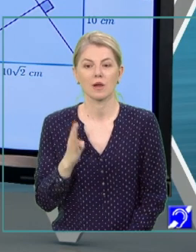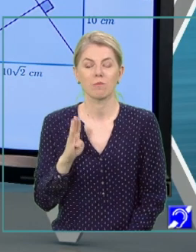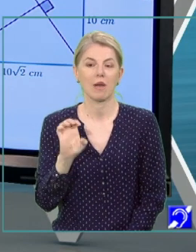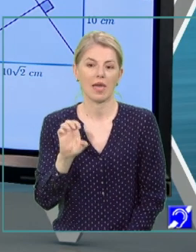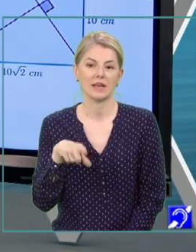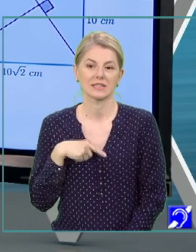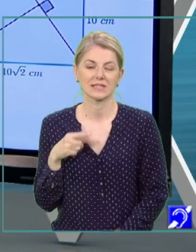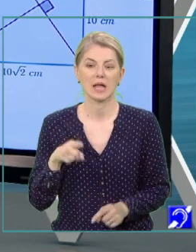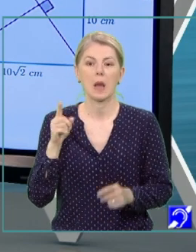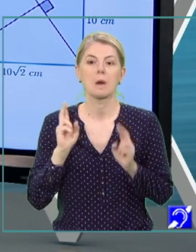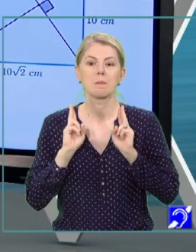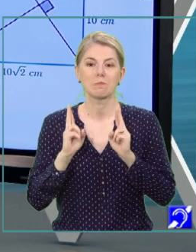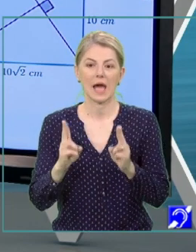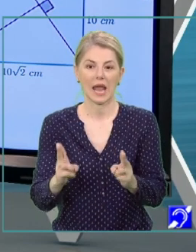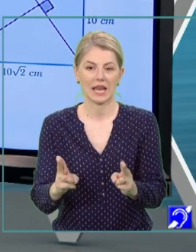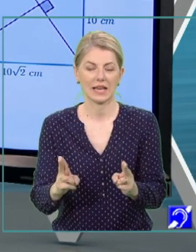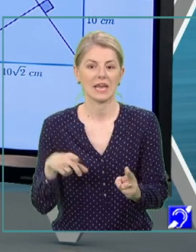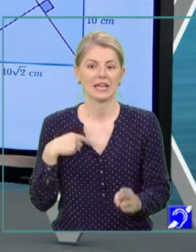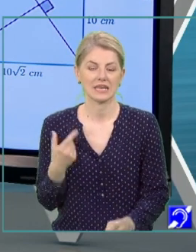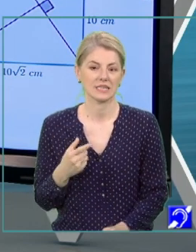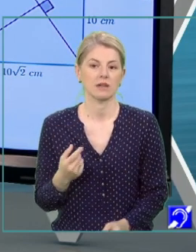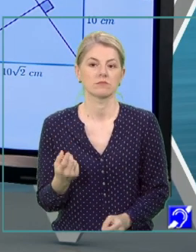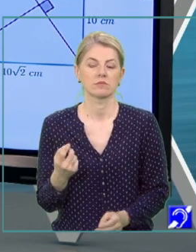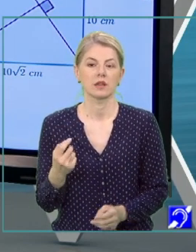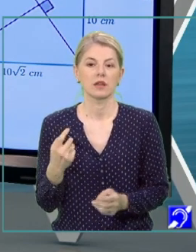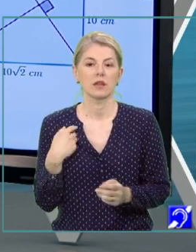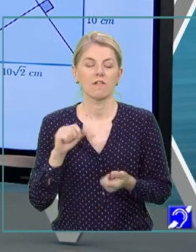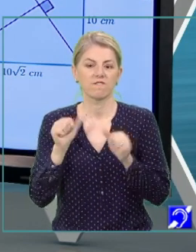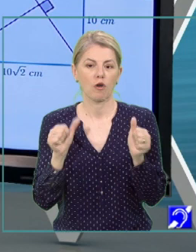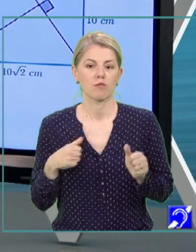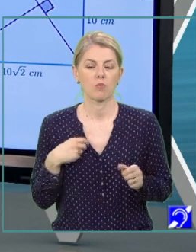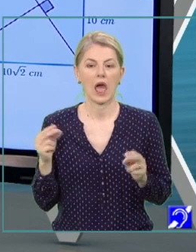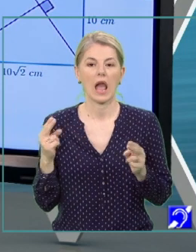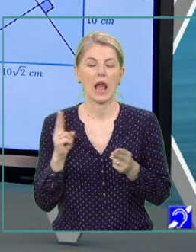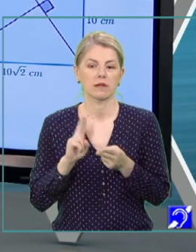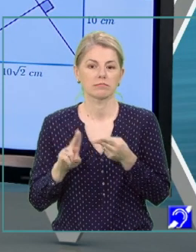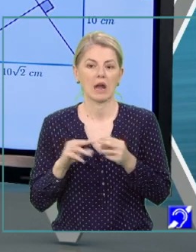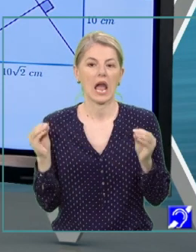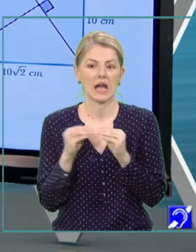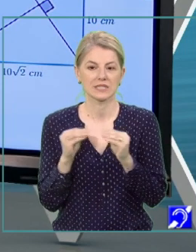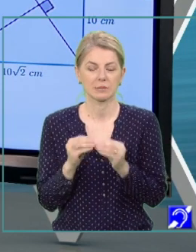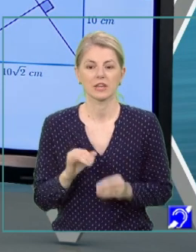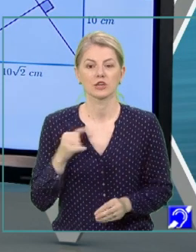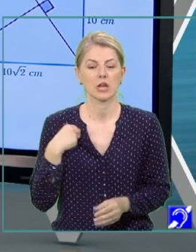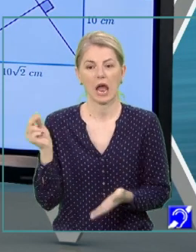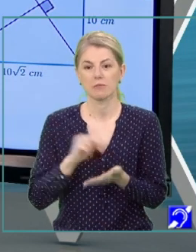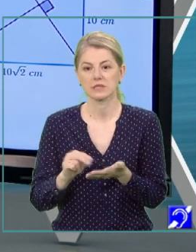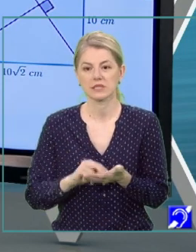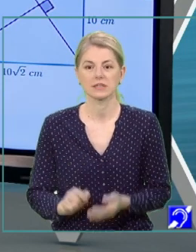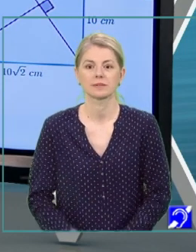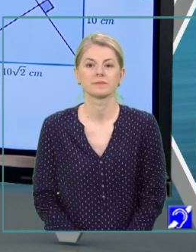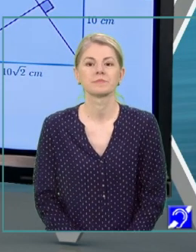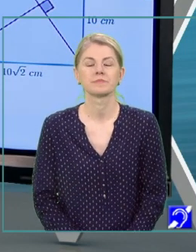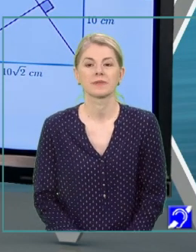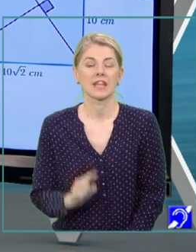BE sunt paralele. Este teorema fundamentală a asemănării și iată că am scris rapoartele de asemănare.